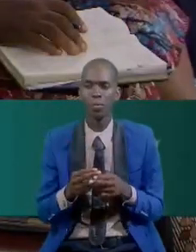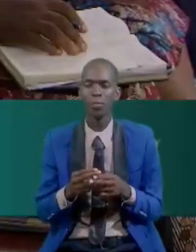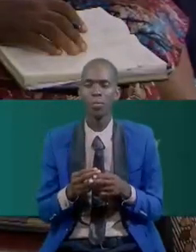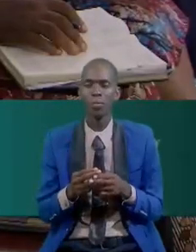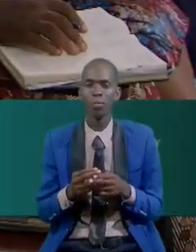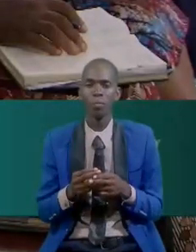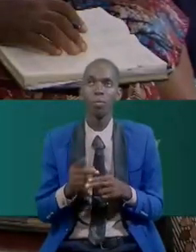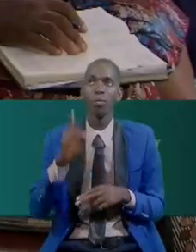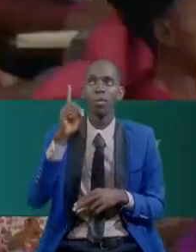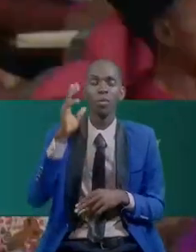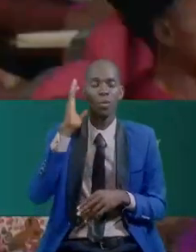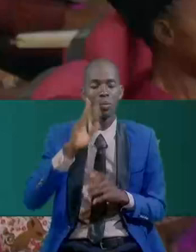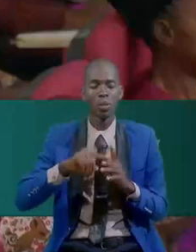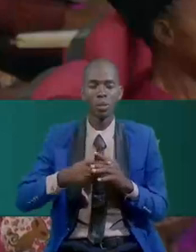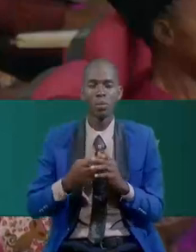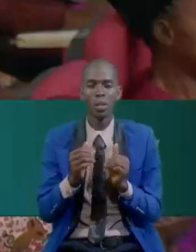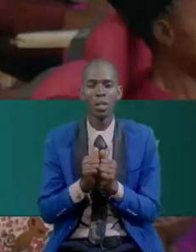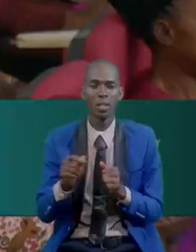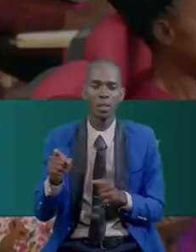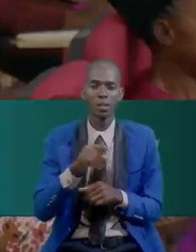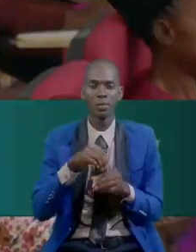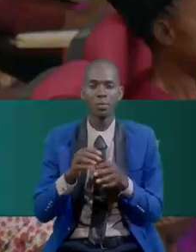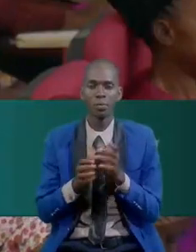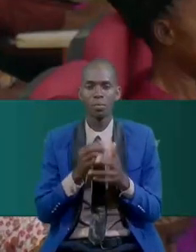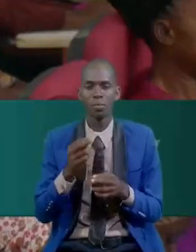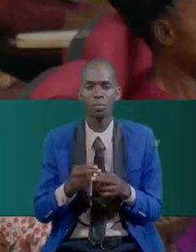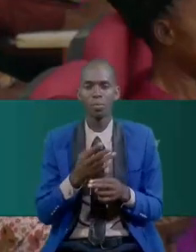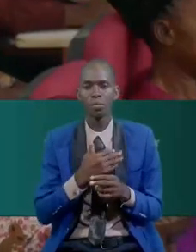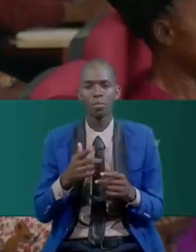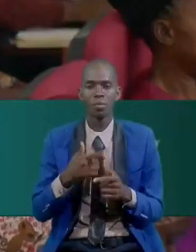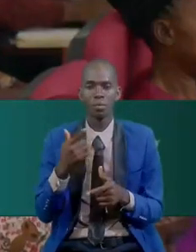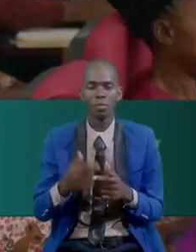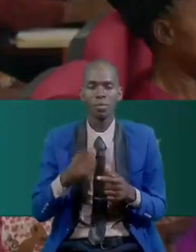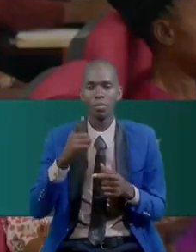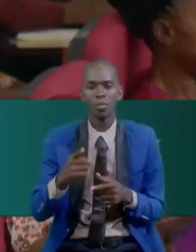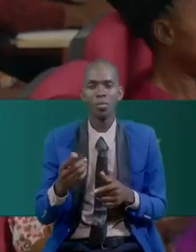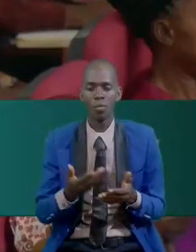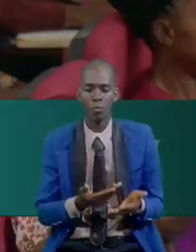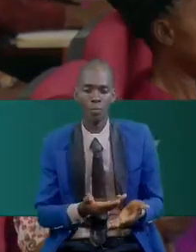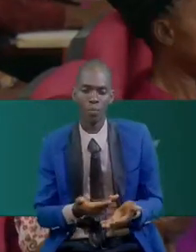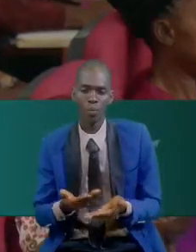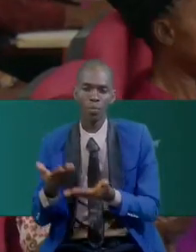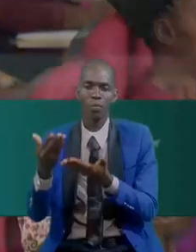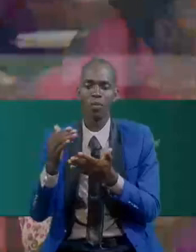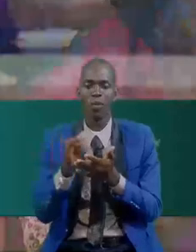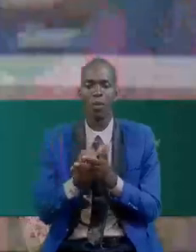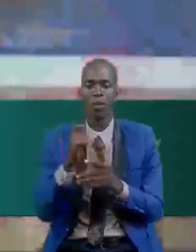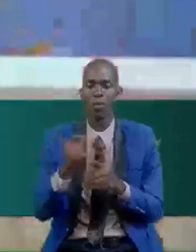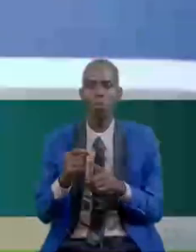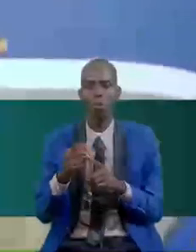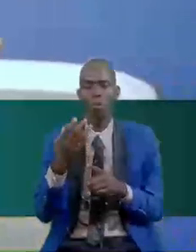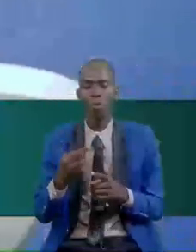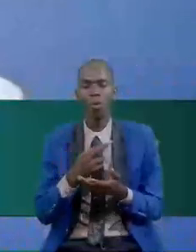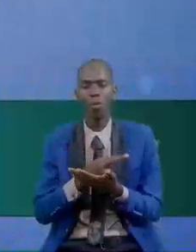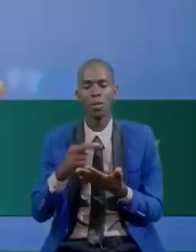Il va commencer par vous. Et vous allez porter cette parole de justice et de